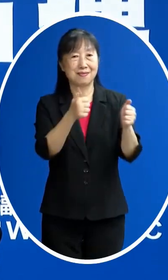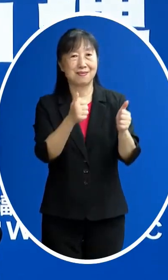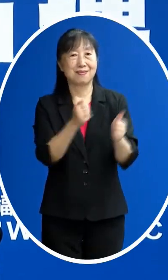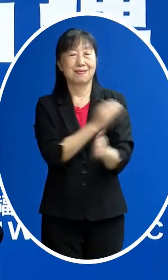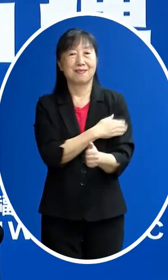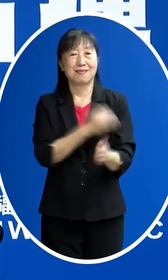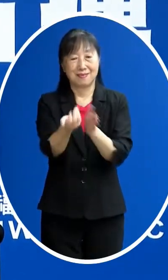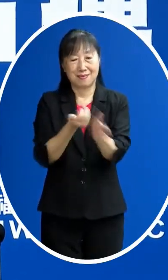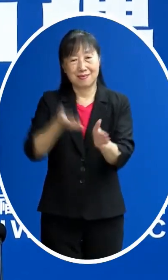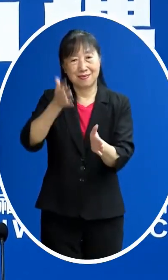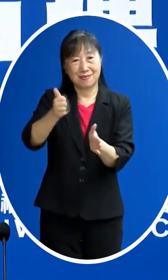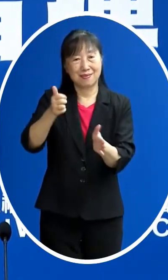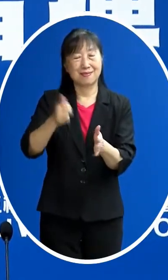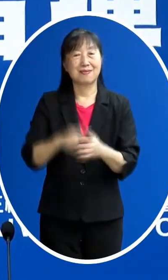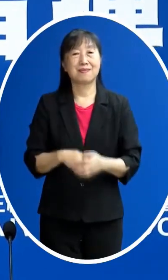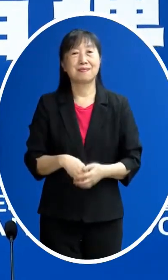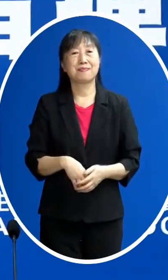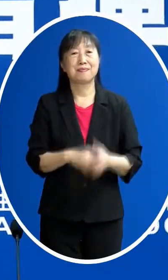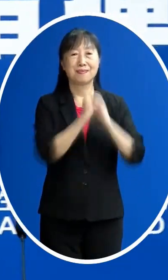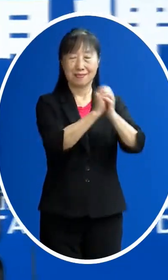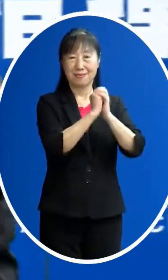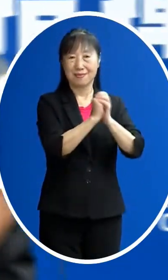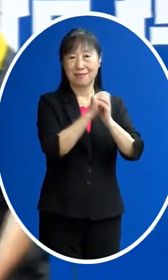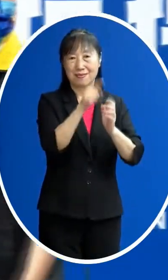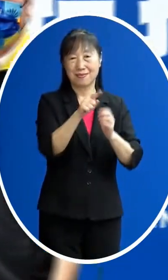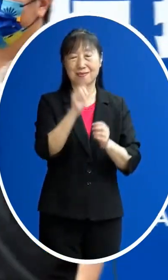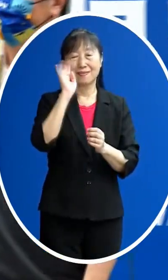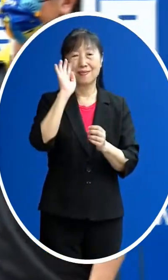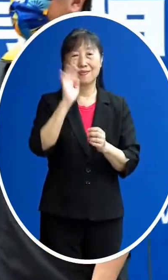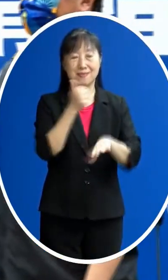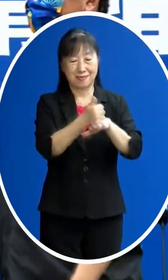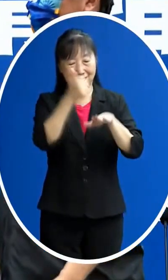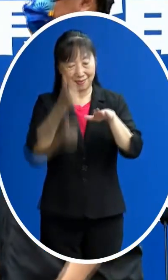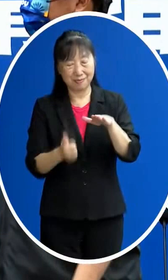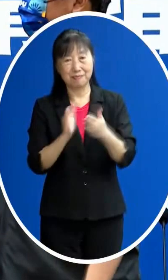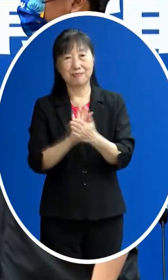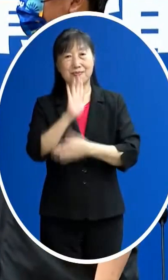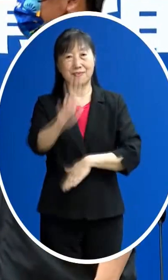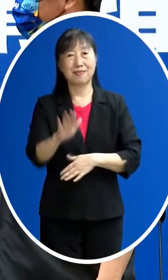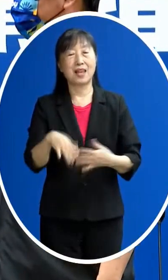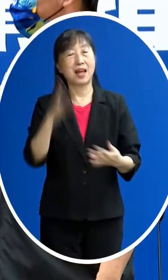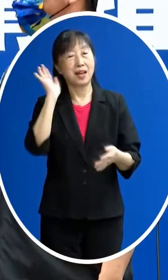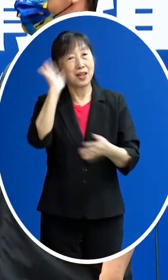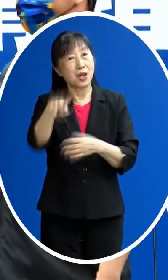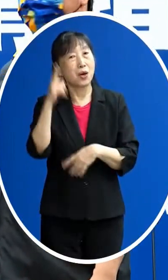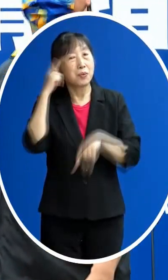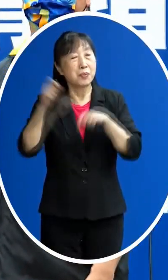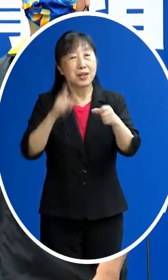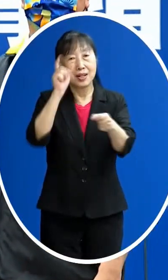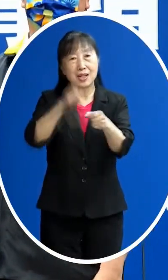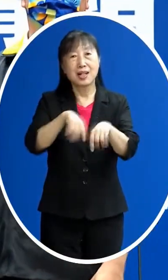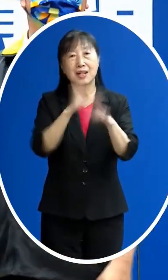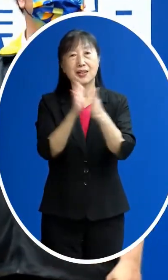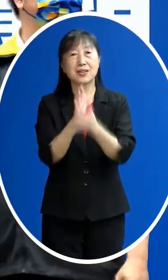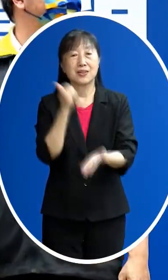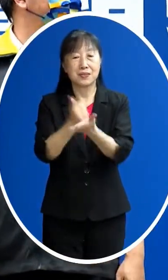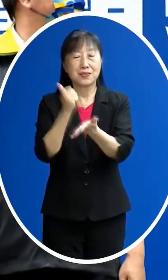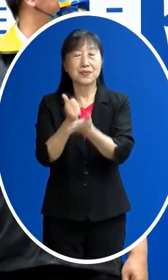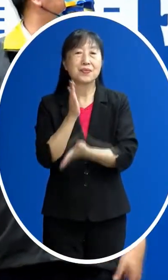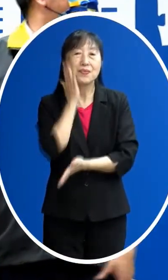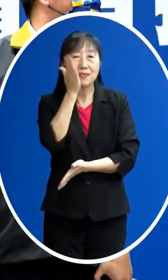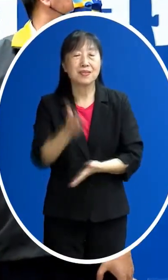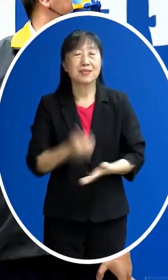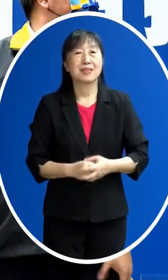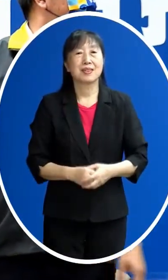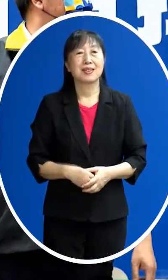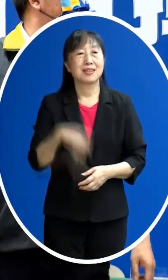陈前指挥官，我们要祝福陈前指挥官卸下防疫的重担之后， 心想事成，一帆风顺。那我们也